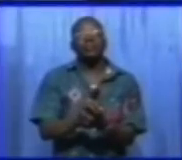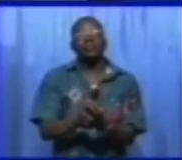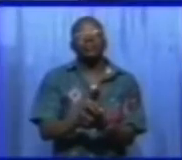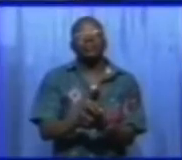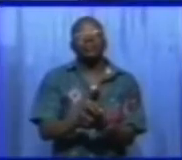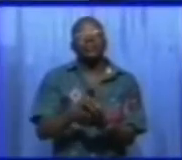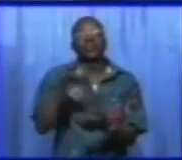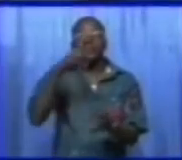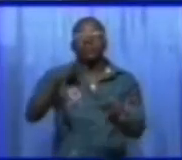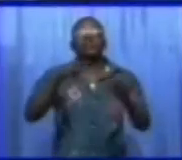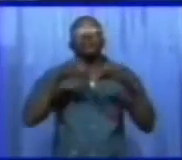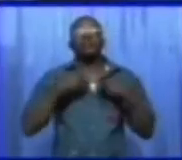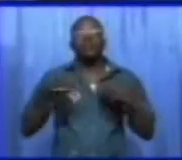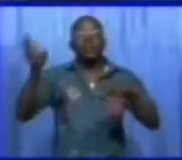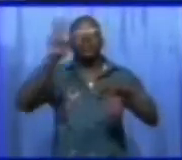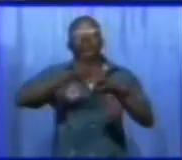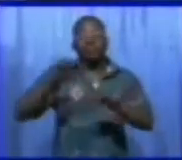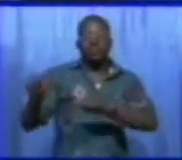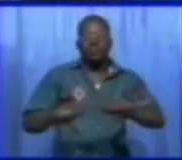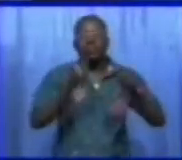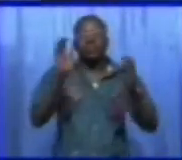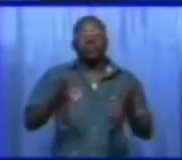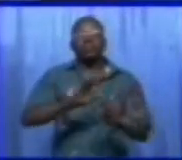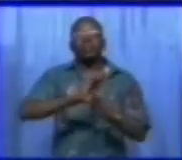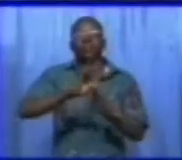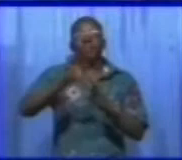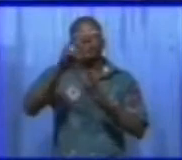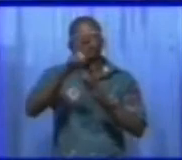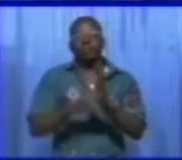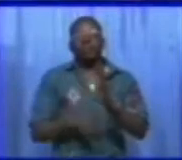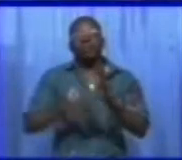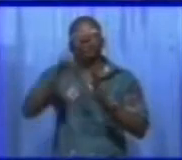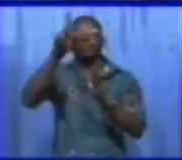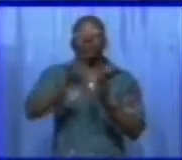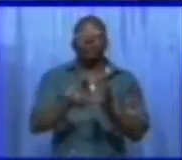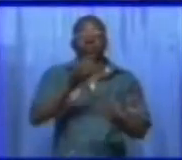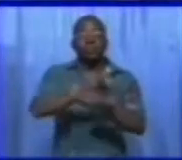Qui est adopté pour mettre tous les acteurs de la formation professionnelle et de l'emploi de la